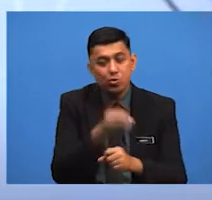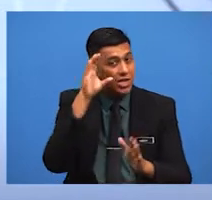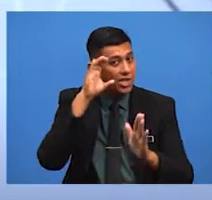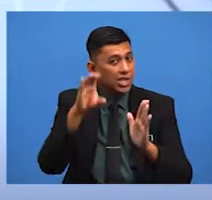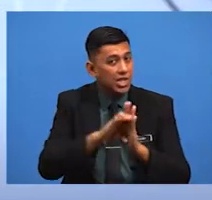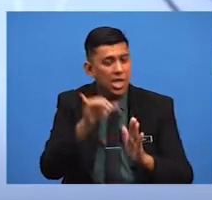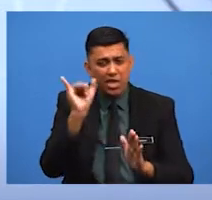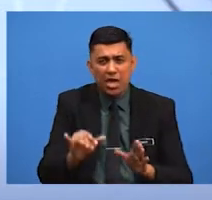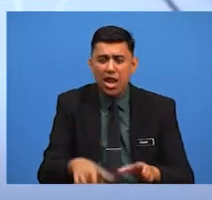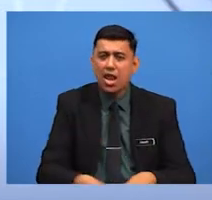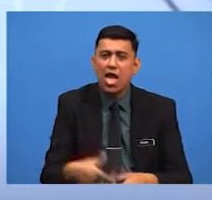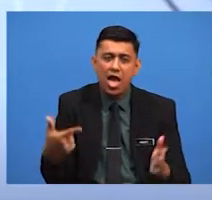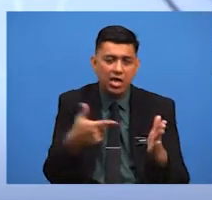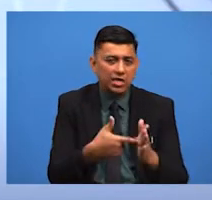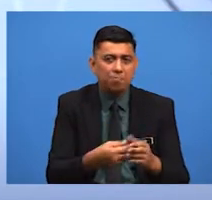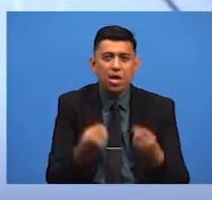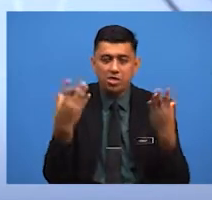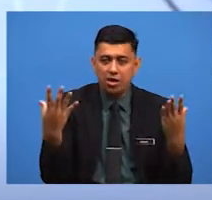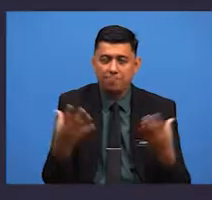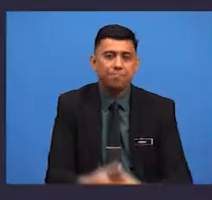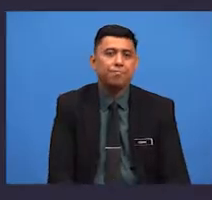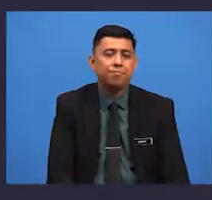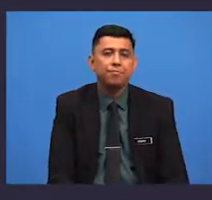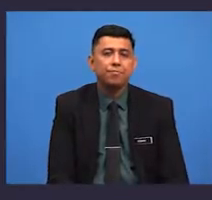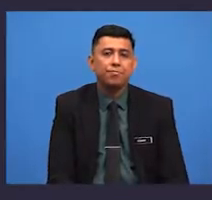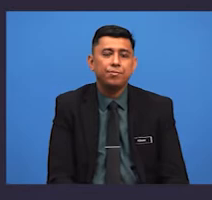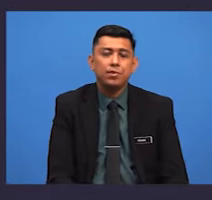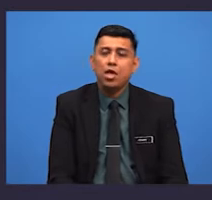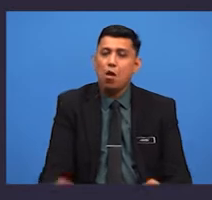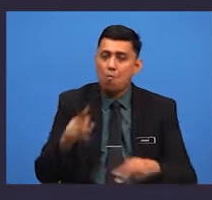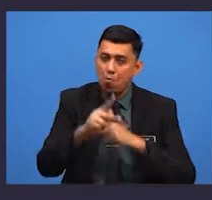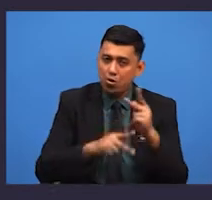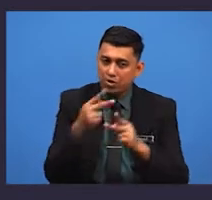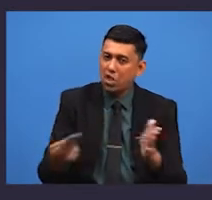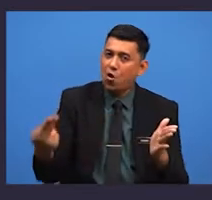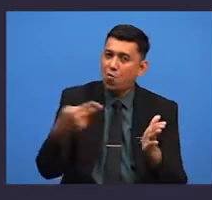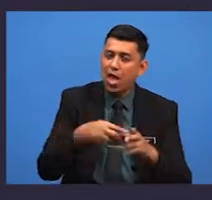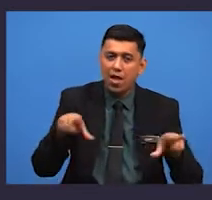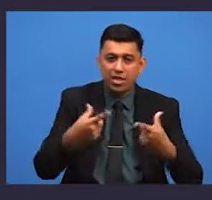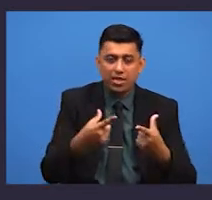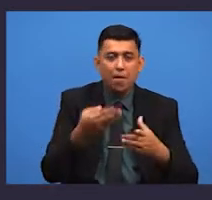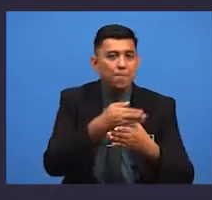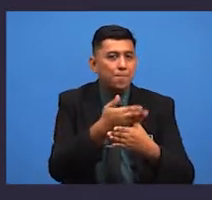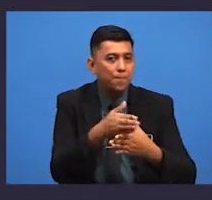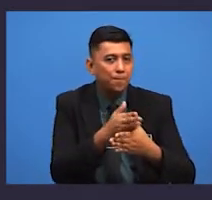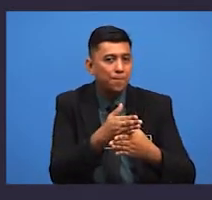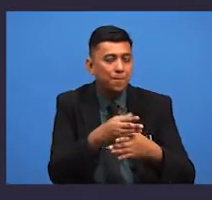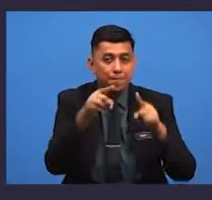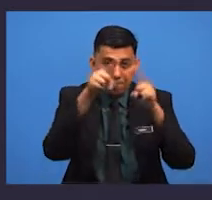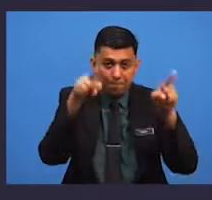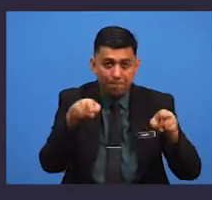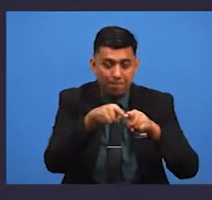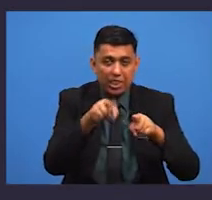mendapatkan gambaran yang lebih jelas. Proses pengulangan berlaku dalam